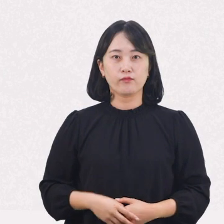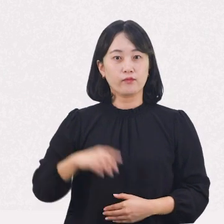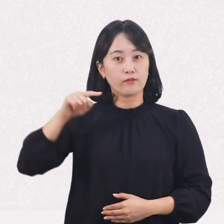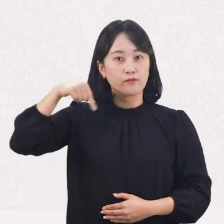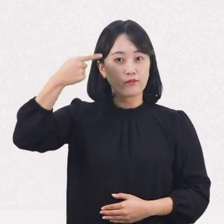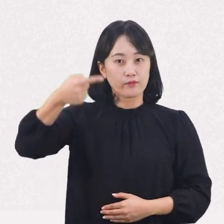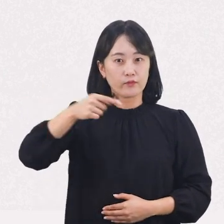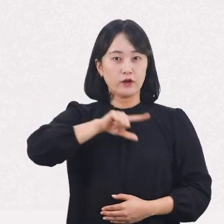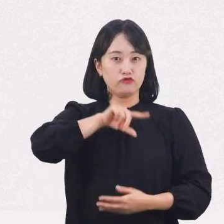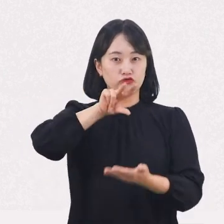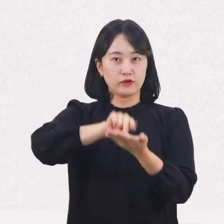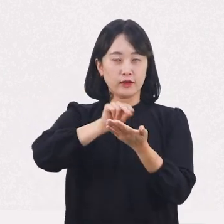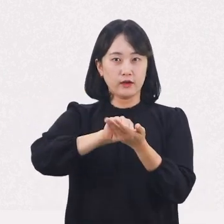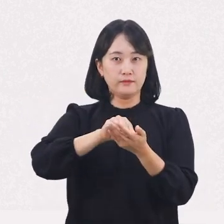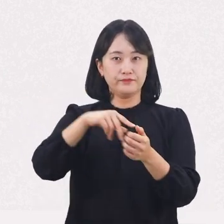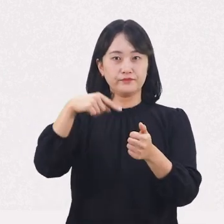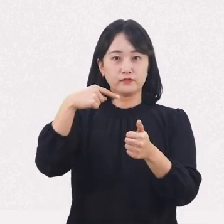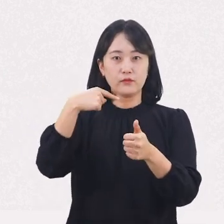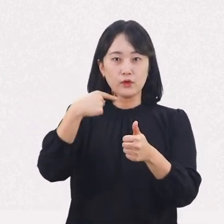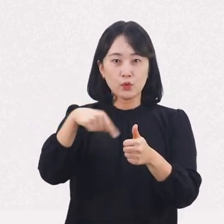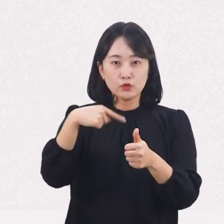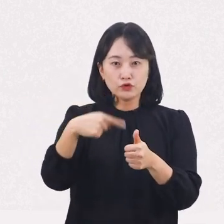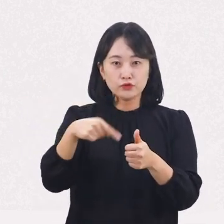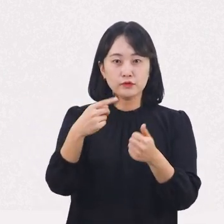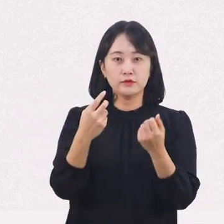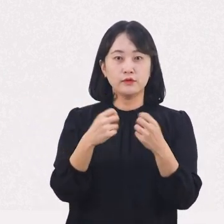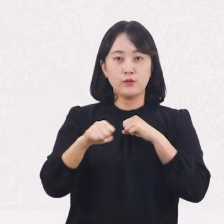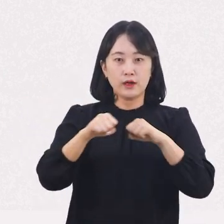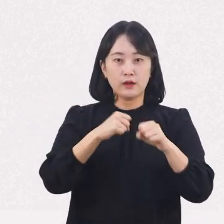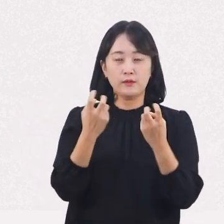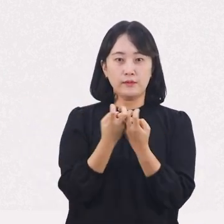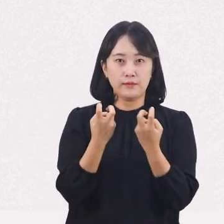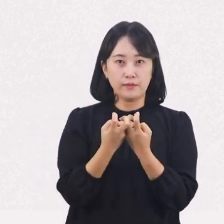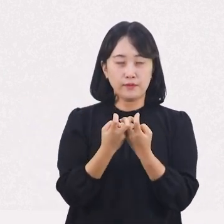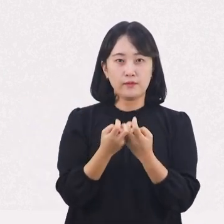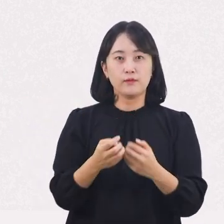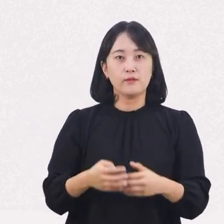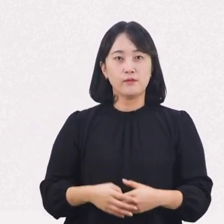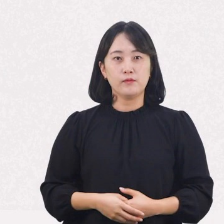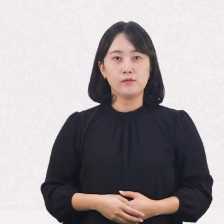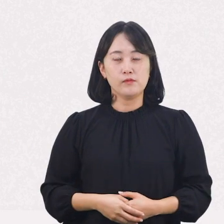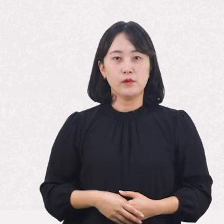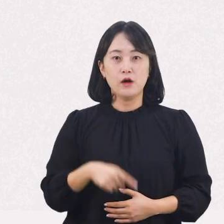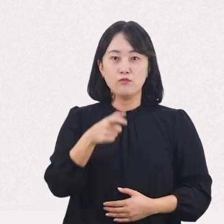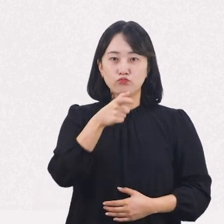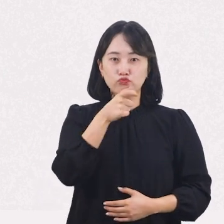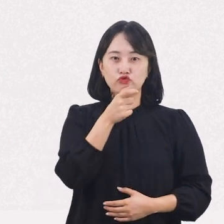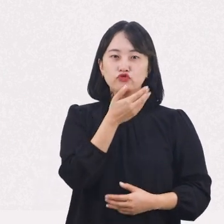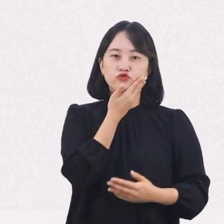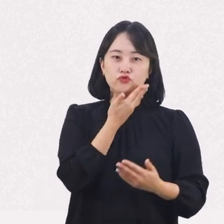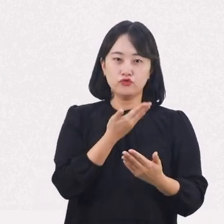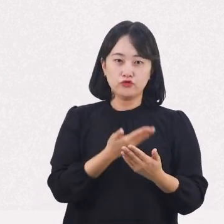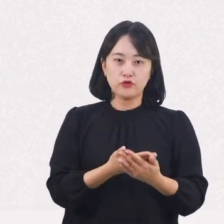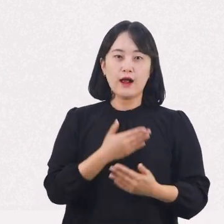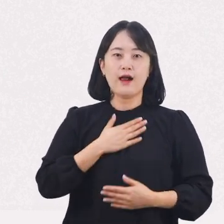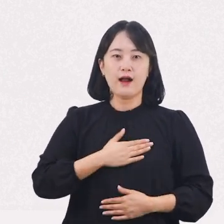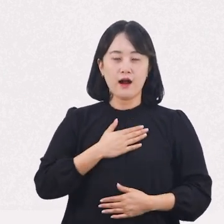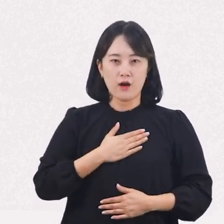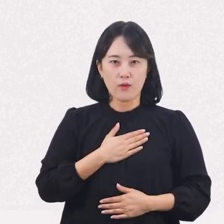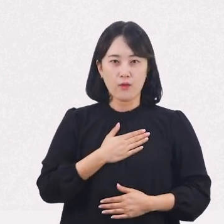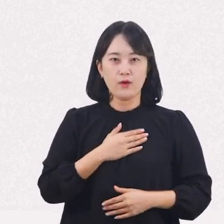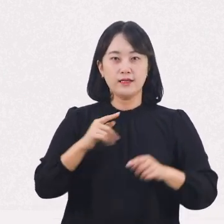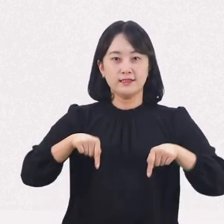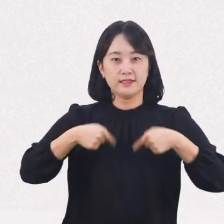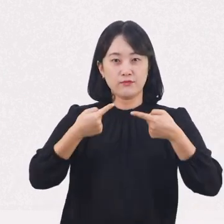다음으로 주제별 교수학습 활동을 구성합니다. 본 수업은 물의 소중함을 알고 물을 아끼는 데 참여할